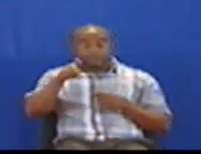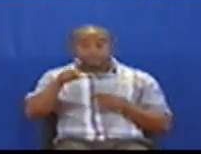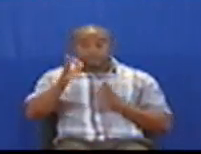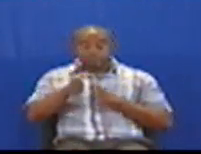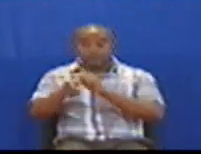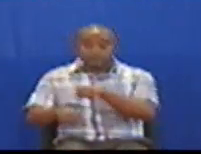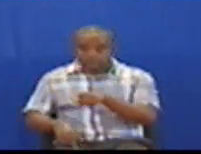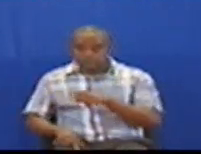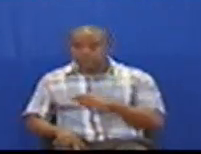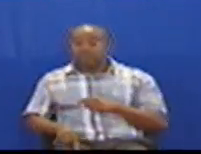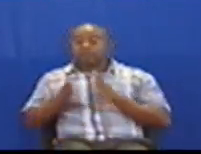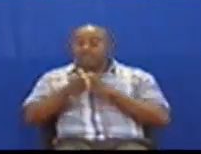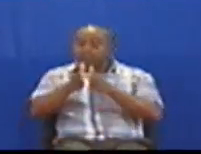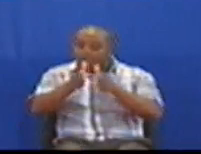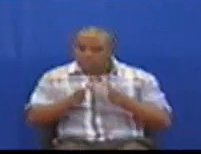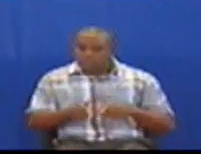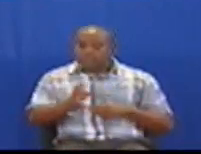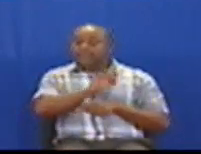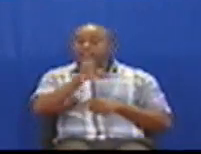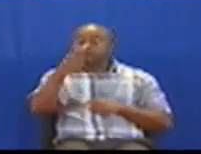udongo, barabara za TARURA